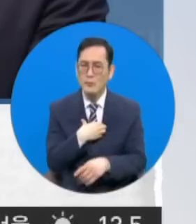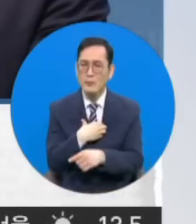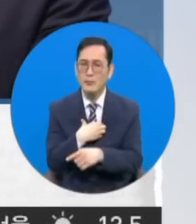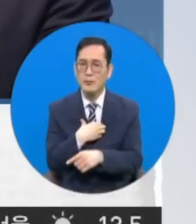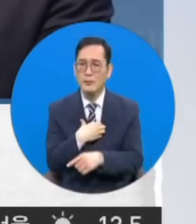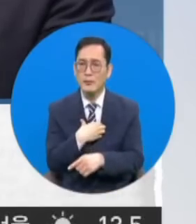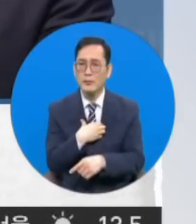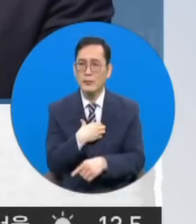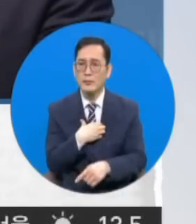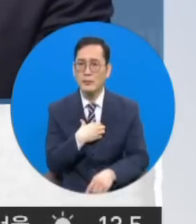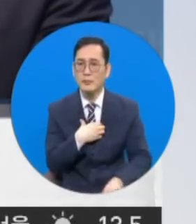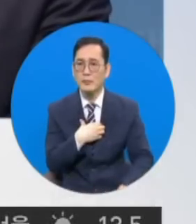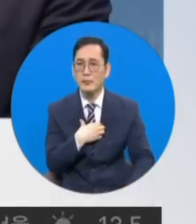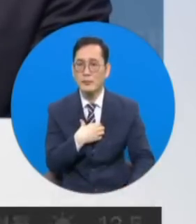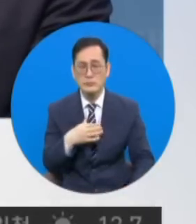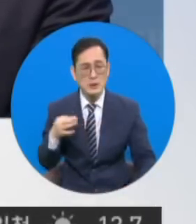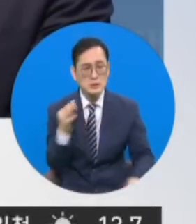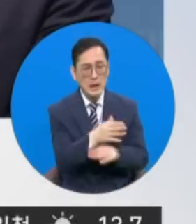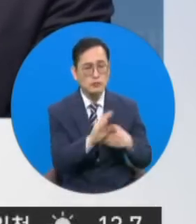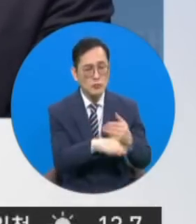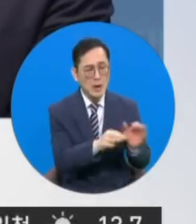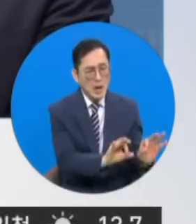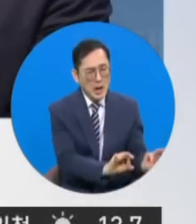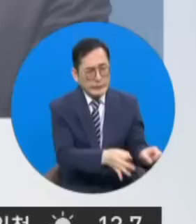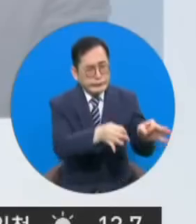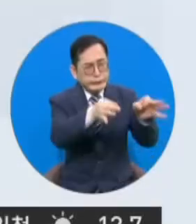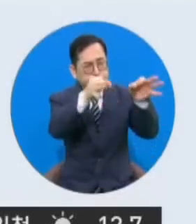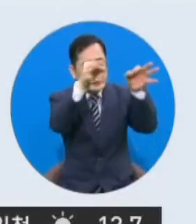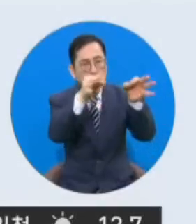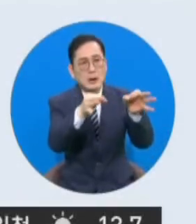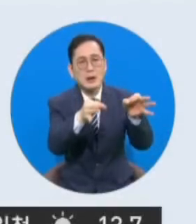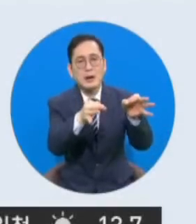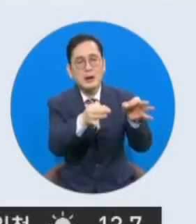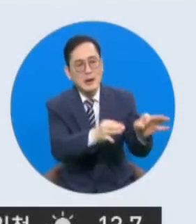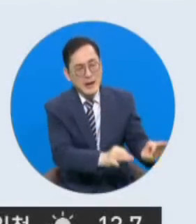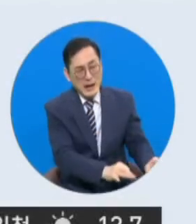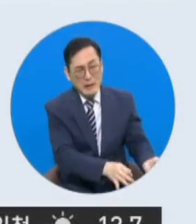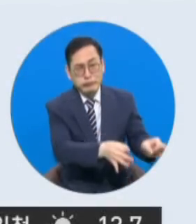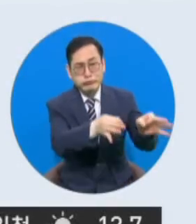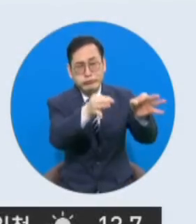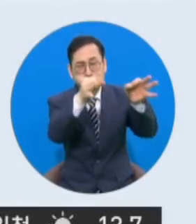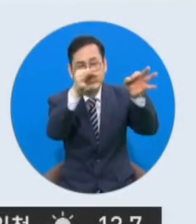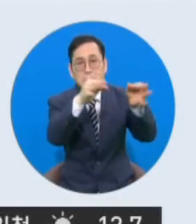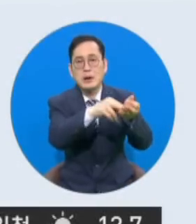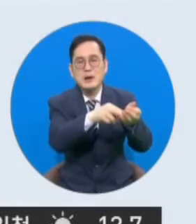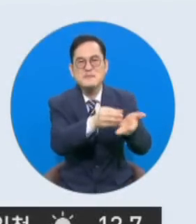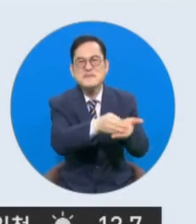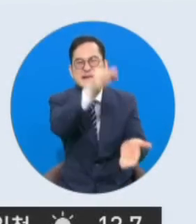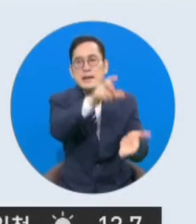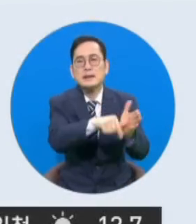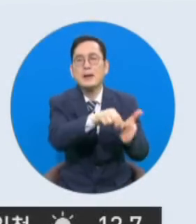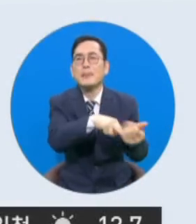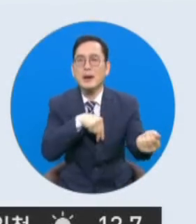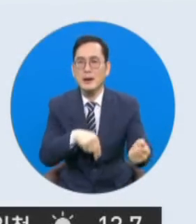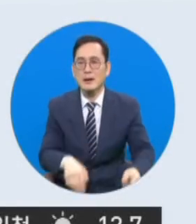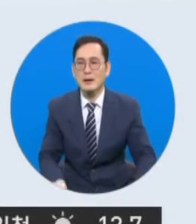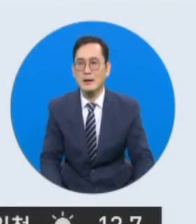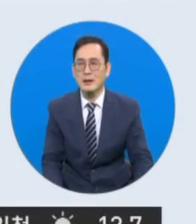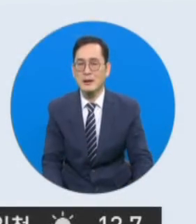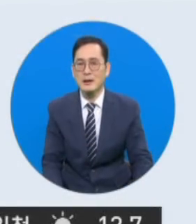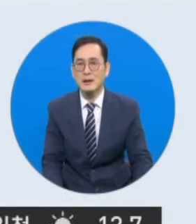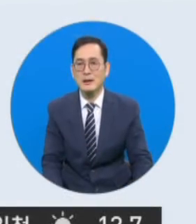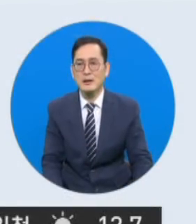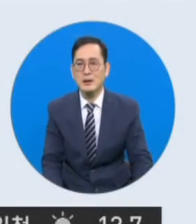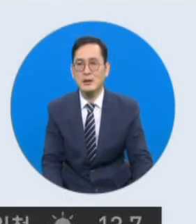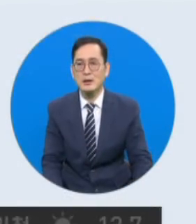정말 갑자기 급등을 해가지고 거의 꼭지에서 팔았어요 지금 아마 여러분 구글링 해가지고 lg디스플레이의 주가를 지난 최근